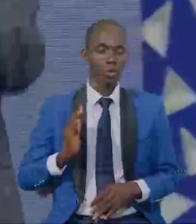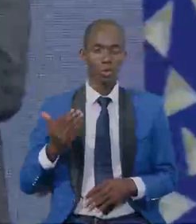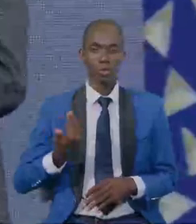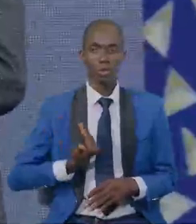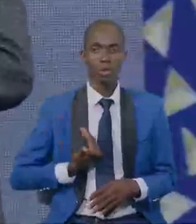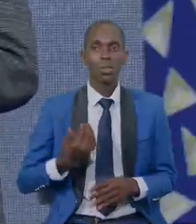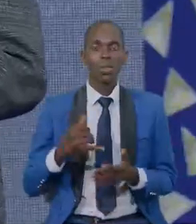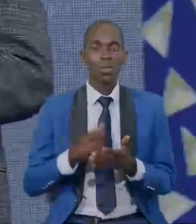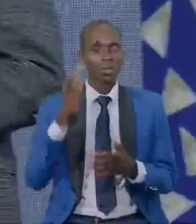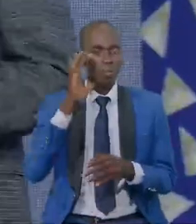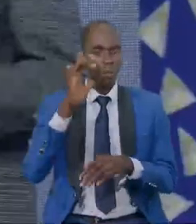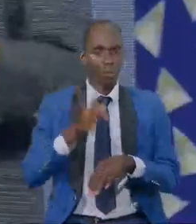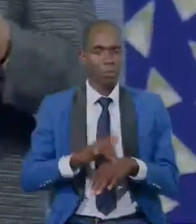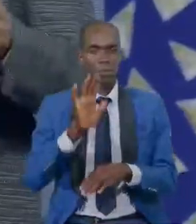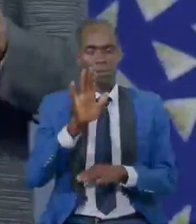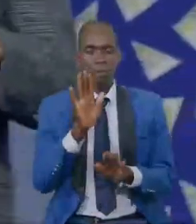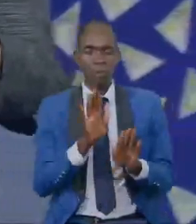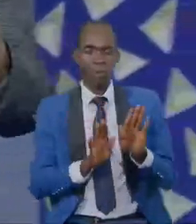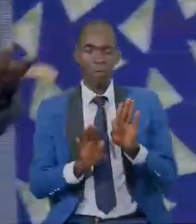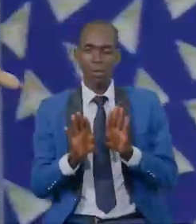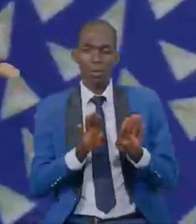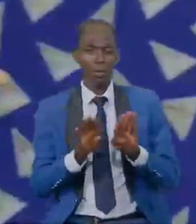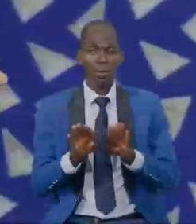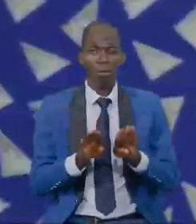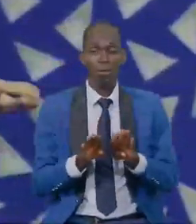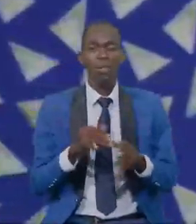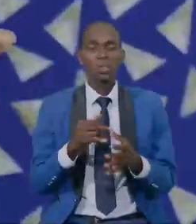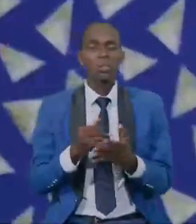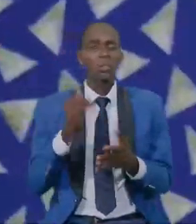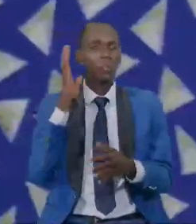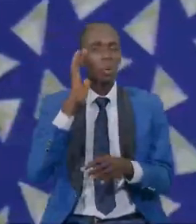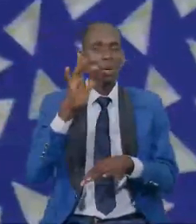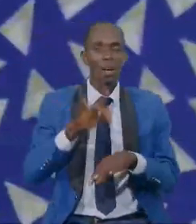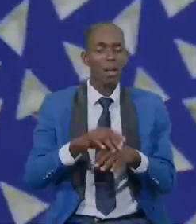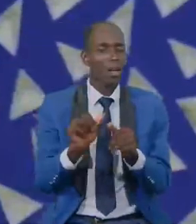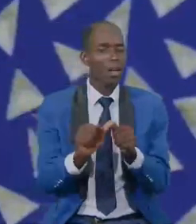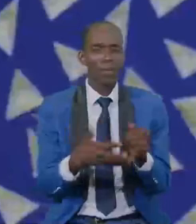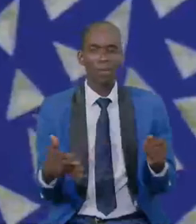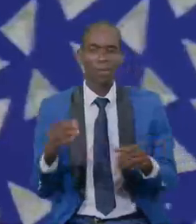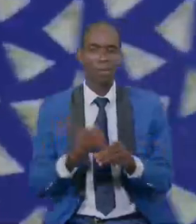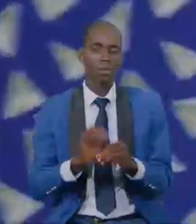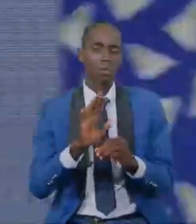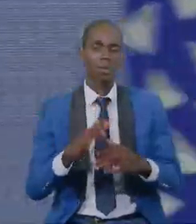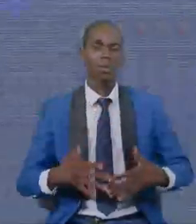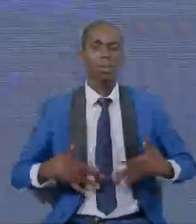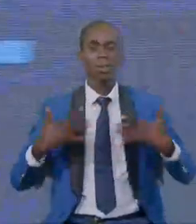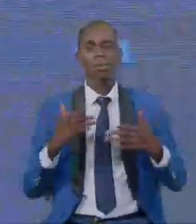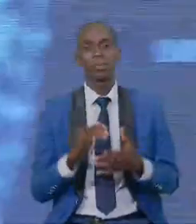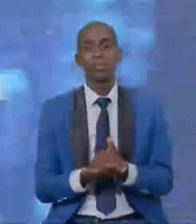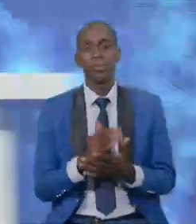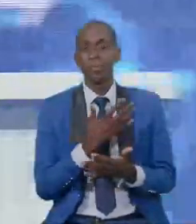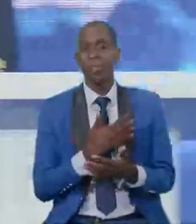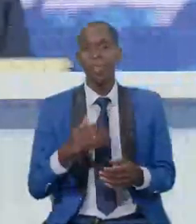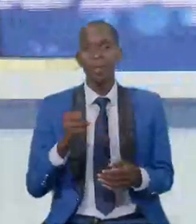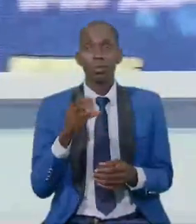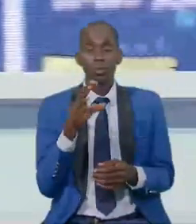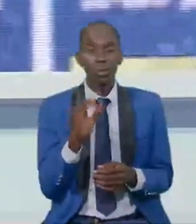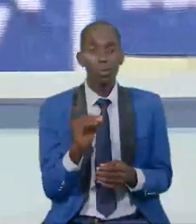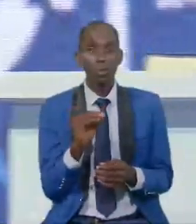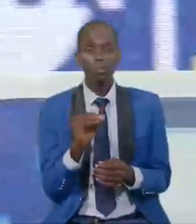l'âme, cela doit affecter votre comportement, cela doit affecter tout domaine de votre